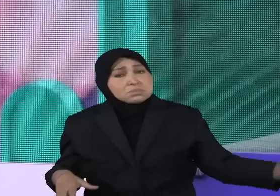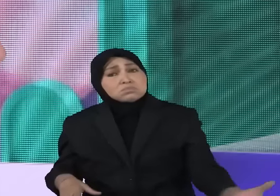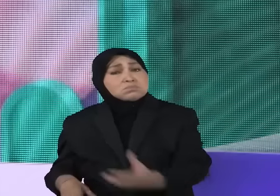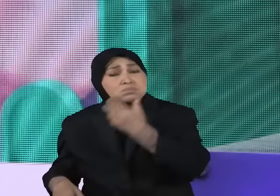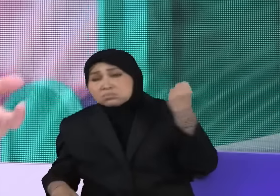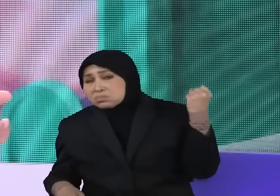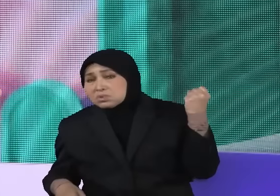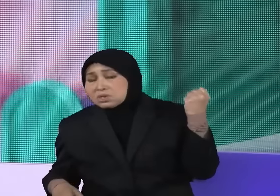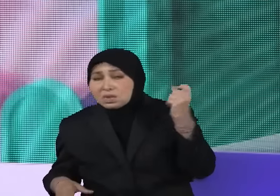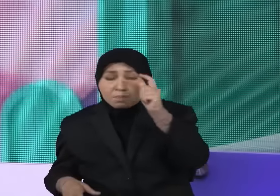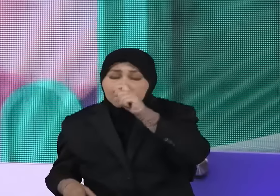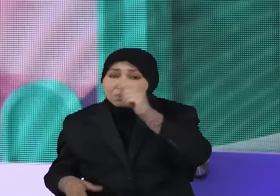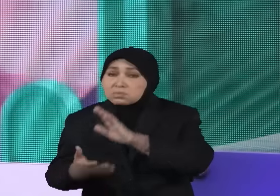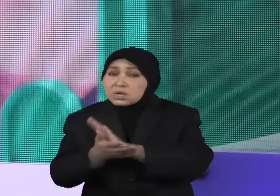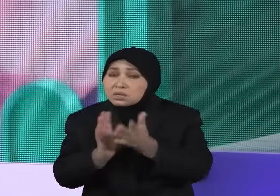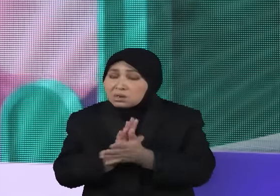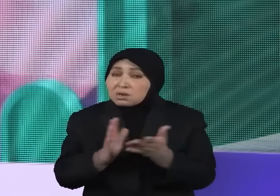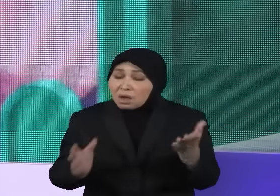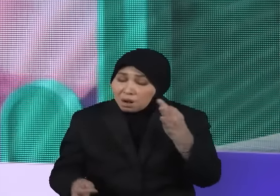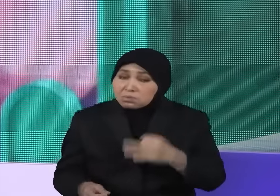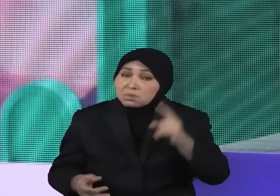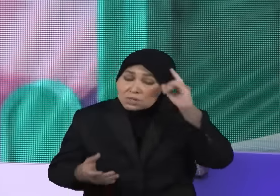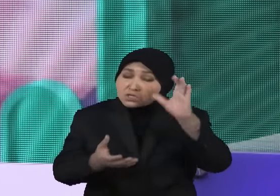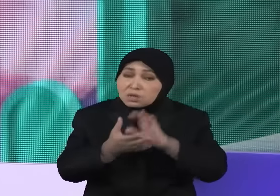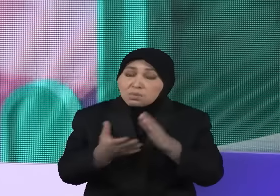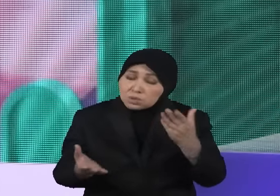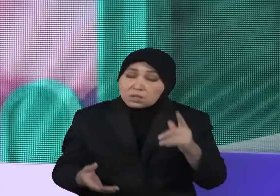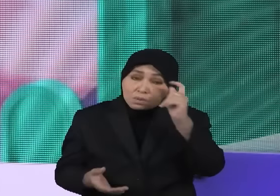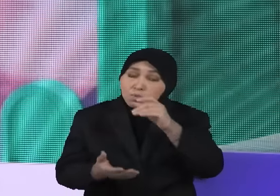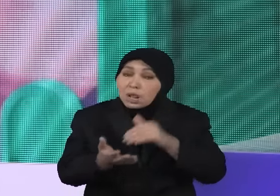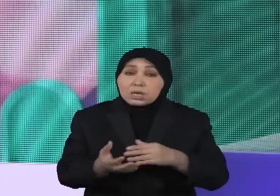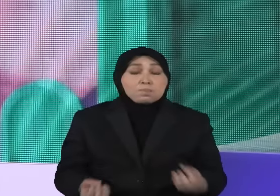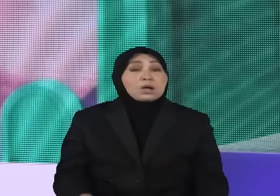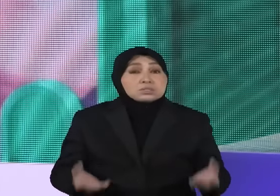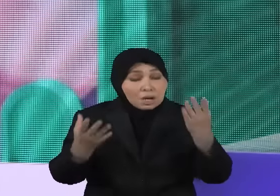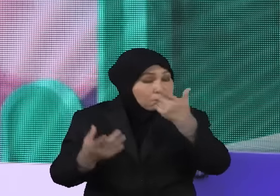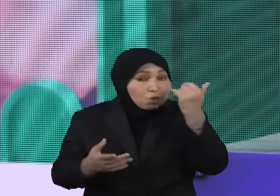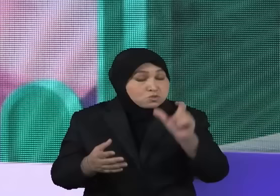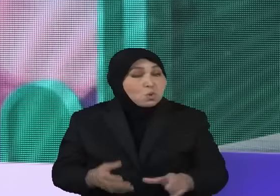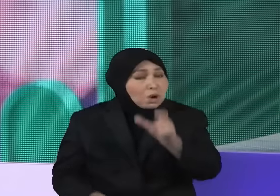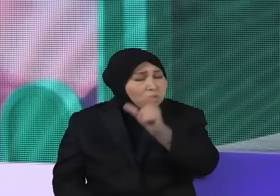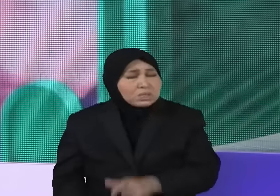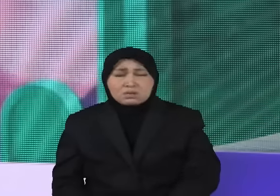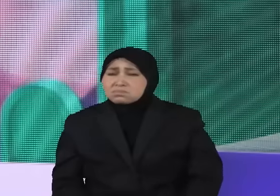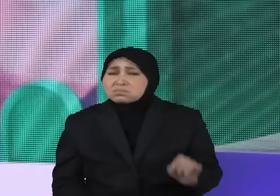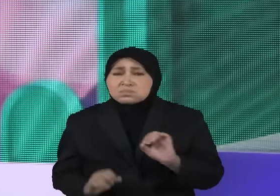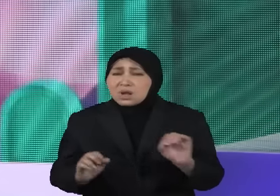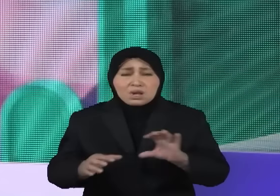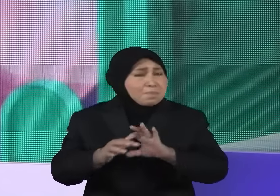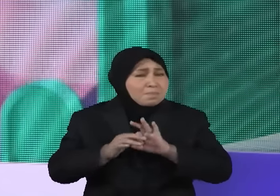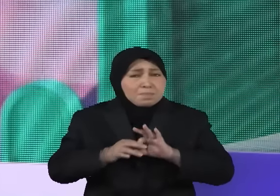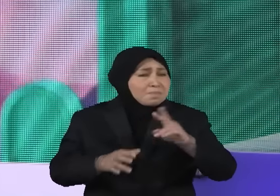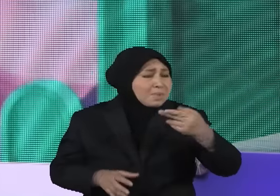ataupun ditipu. Dan kalau dia dipercayai, mungkin ditipu lebih banyak lagi. Ya, pasal orang-orang ini langsung tidak berhak